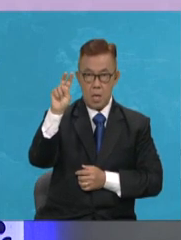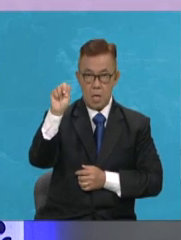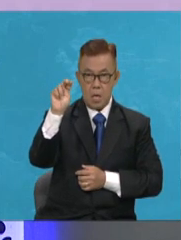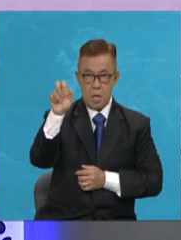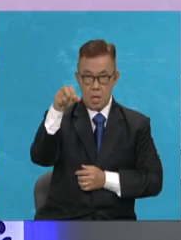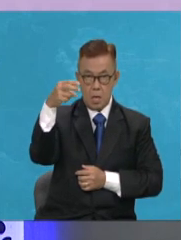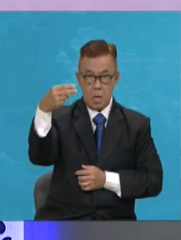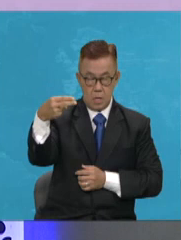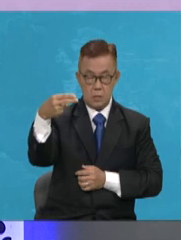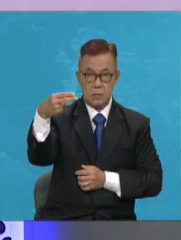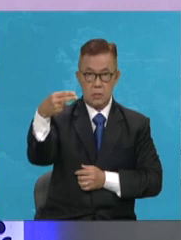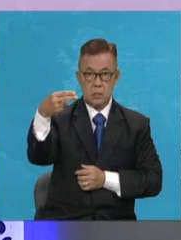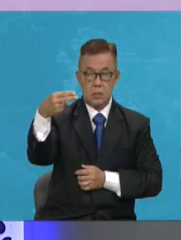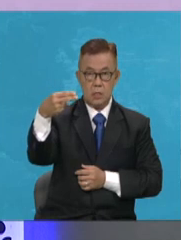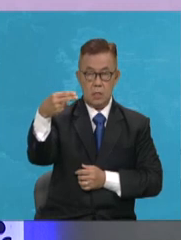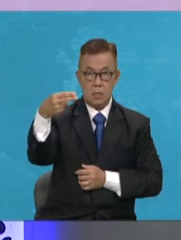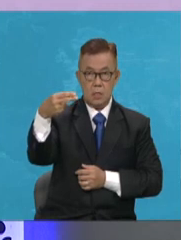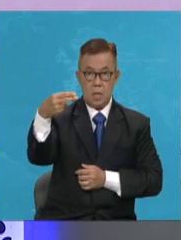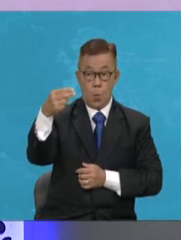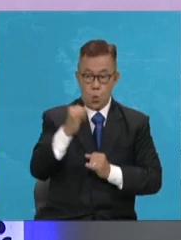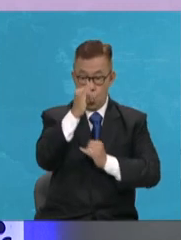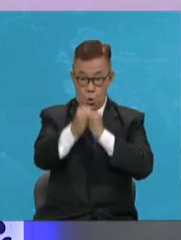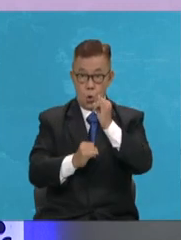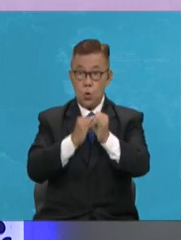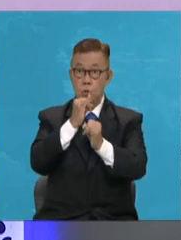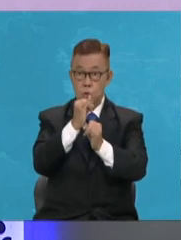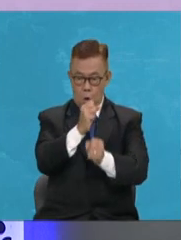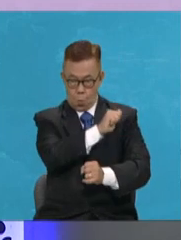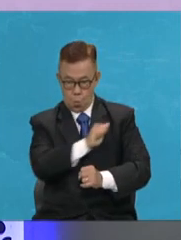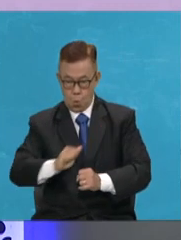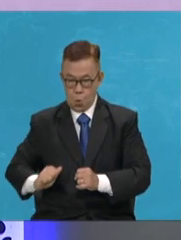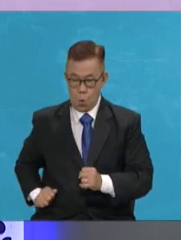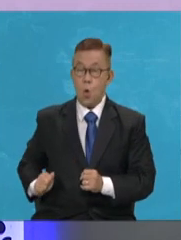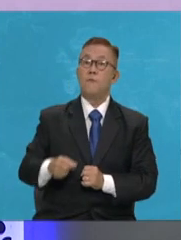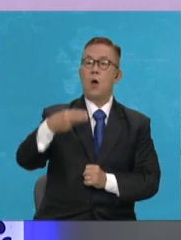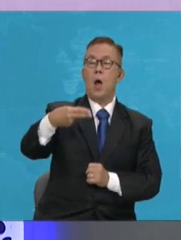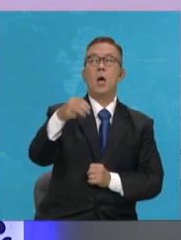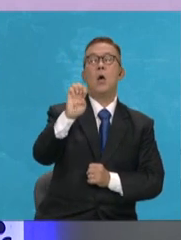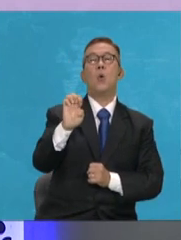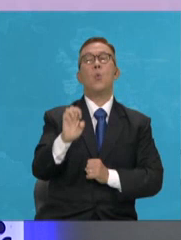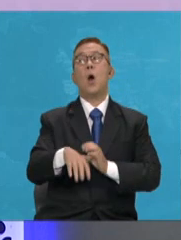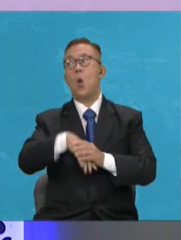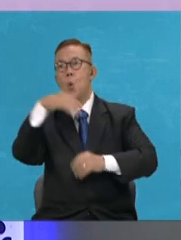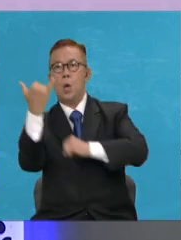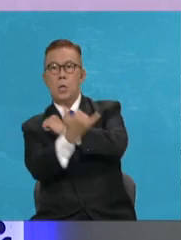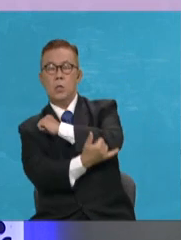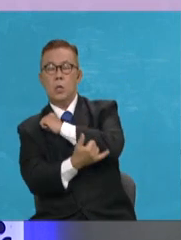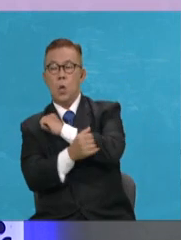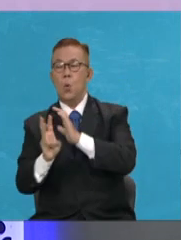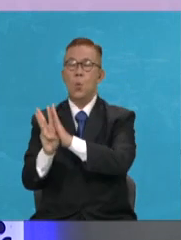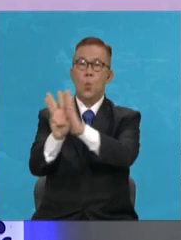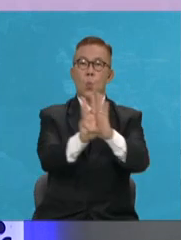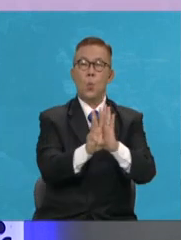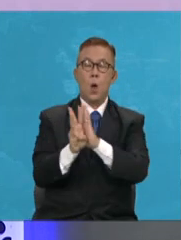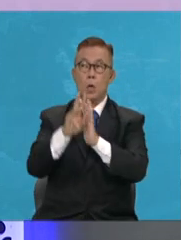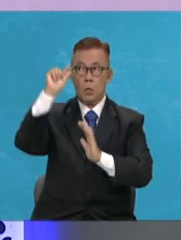Saifudin emas di Kementerian Luar Negeri selaku wakil kerajaan ke bawah